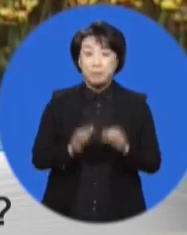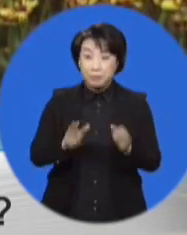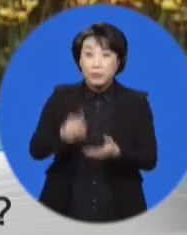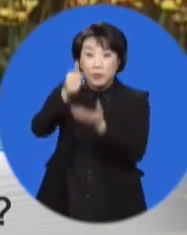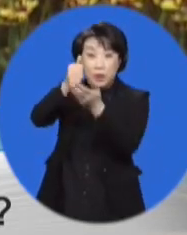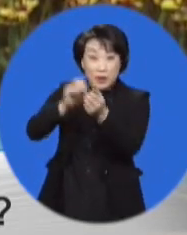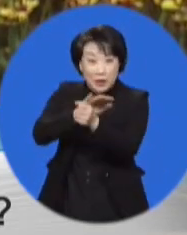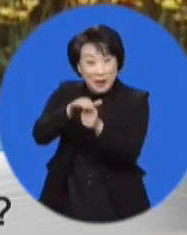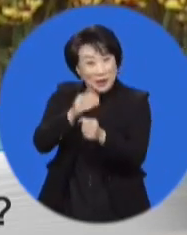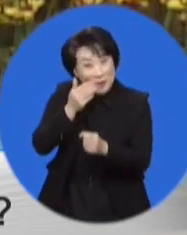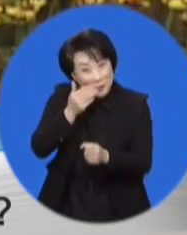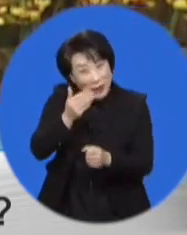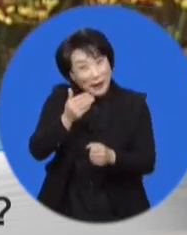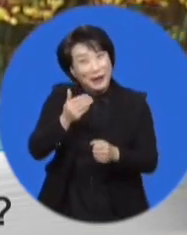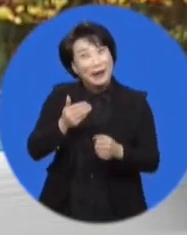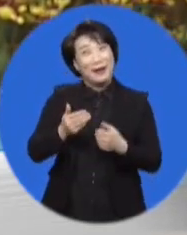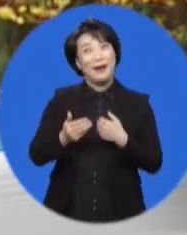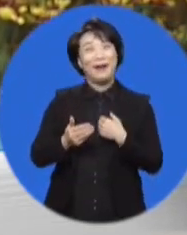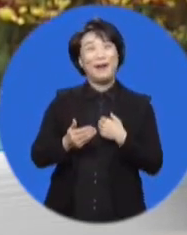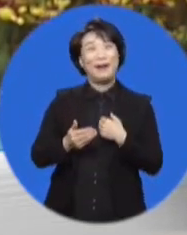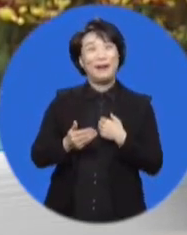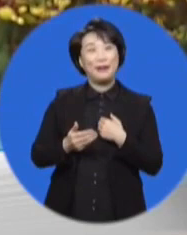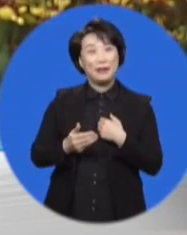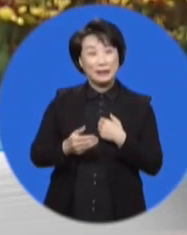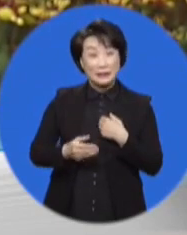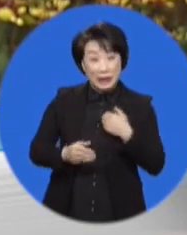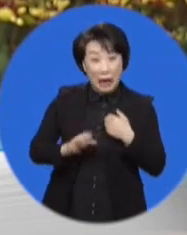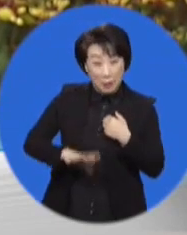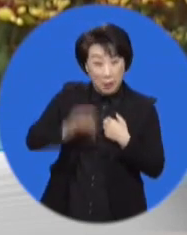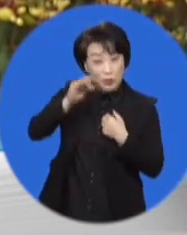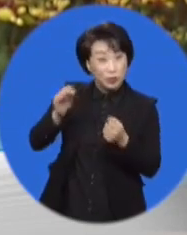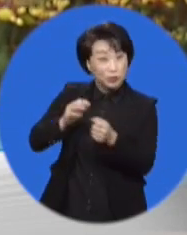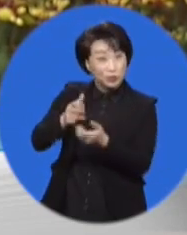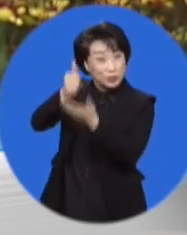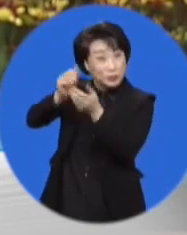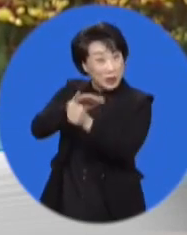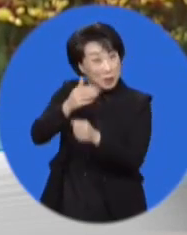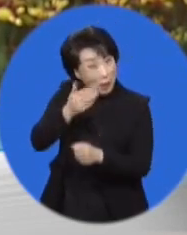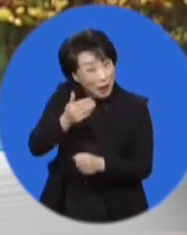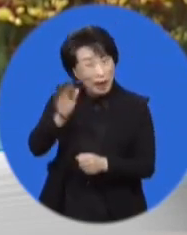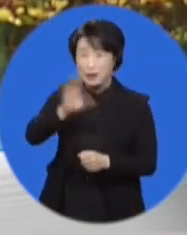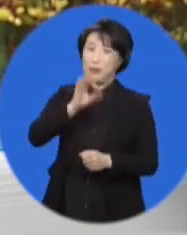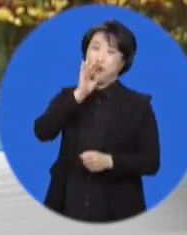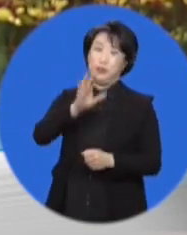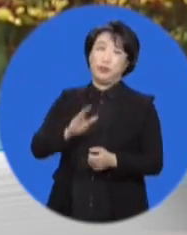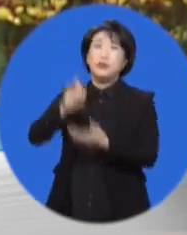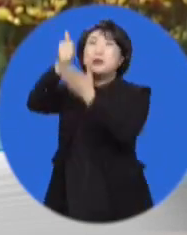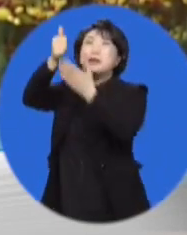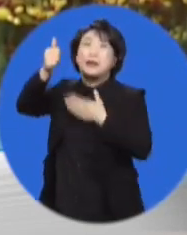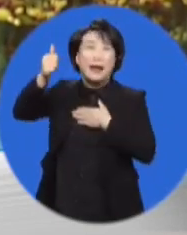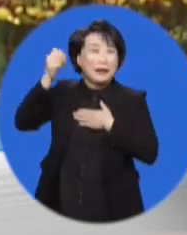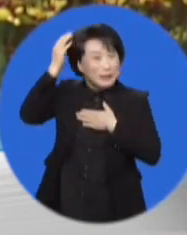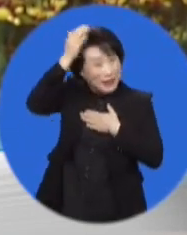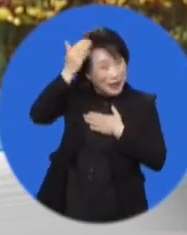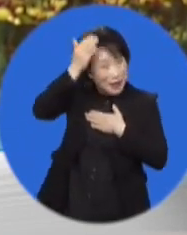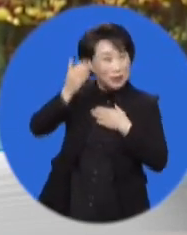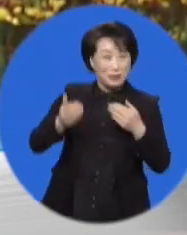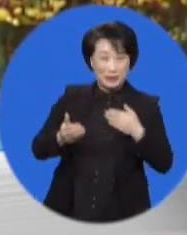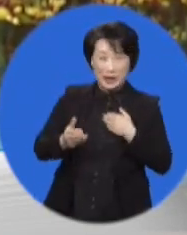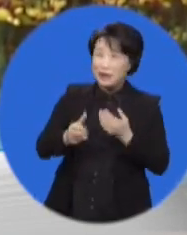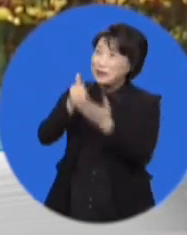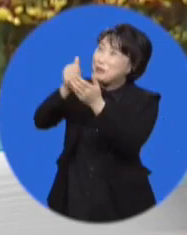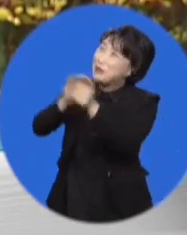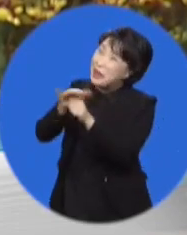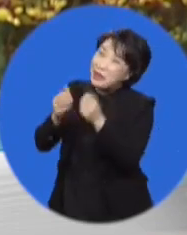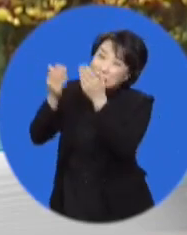주님을 사랑할 수 있다? 내가 먼저 주님 사랑할 수 없지. 주님이 날 사랑하고 네가 날